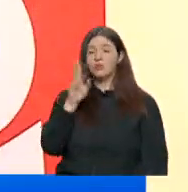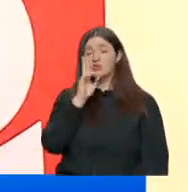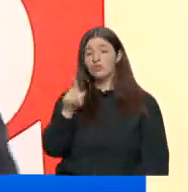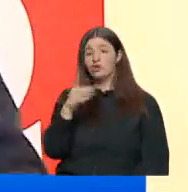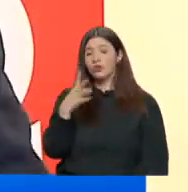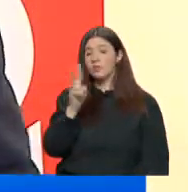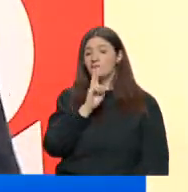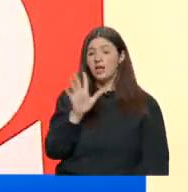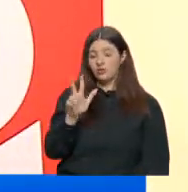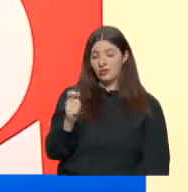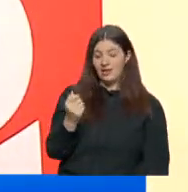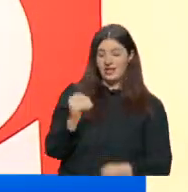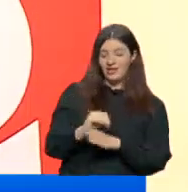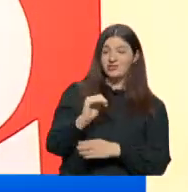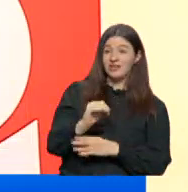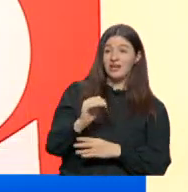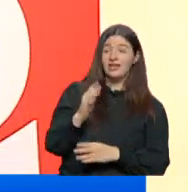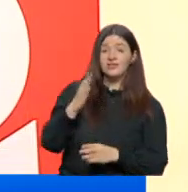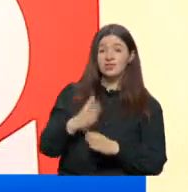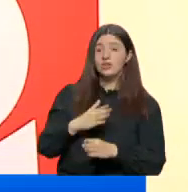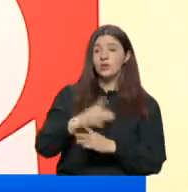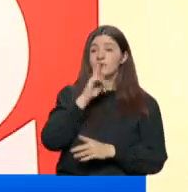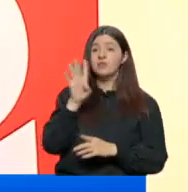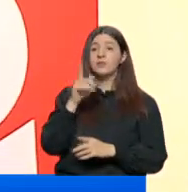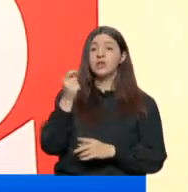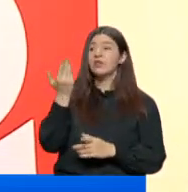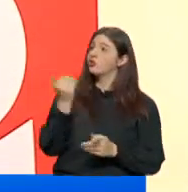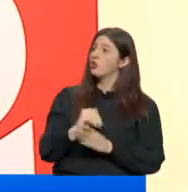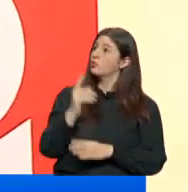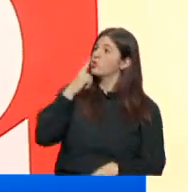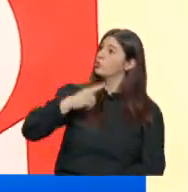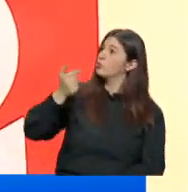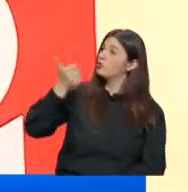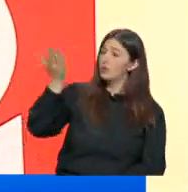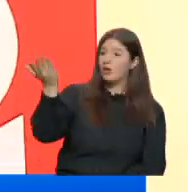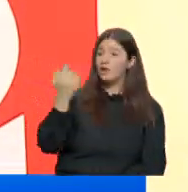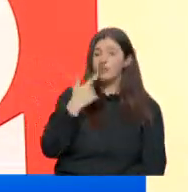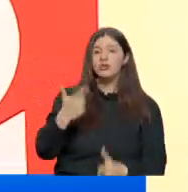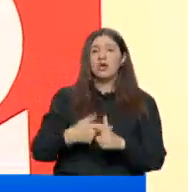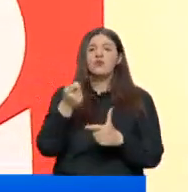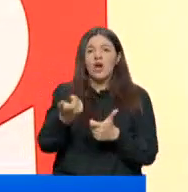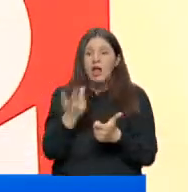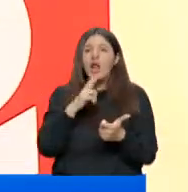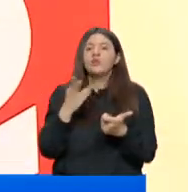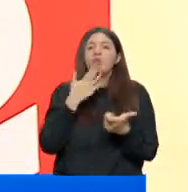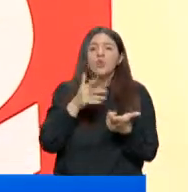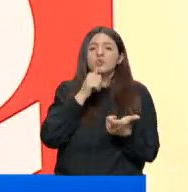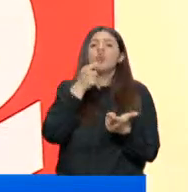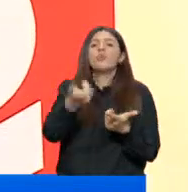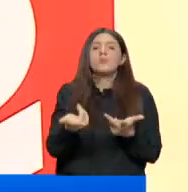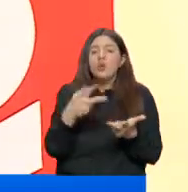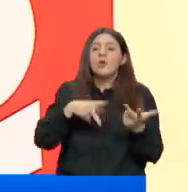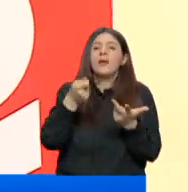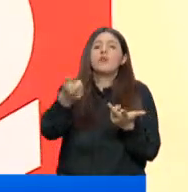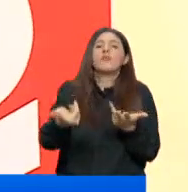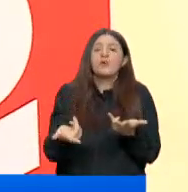gösteriyor, 4253 liraya yaşayan vatandaş diyor ki 140 bin liraya nasıl yaşayacak bu Cumhurbaşkanı ya? Ayrıca kira vermiyor, elektrik ödemiyor, su ödemiyor, yol